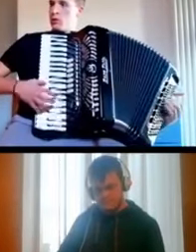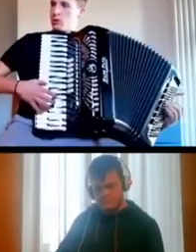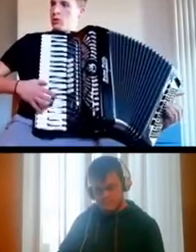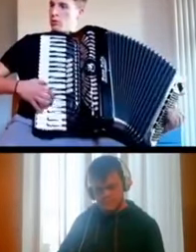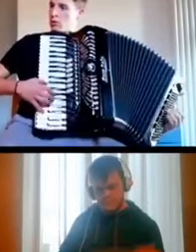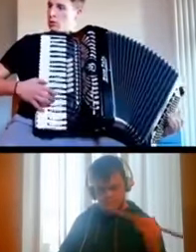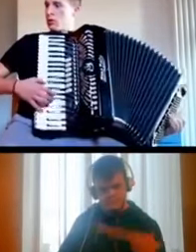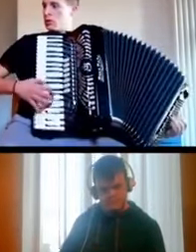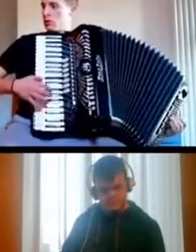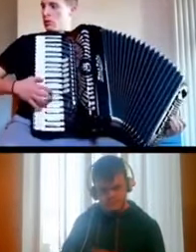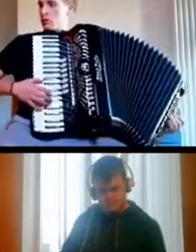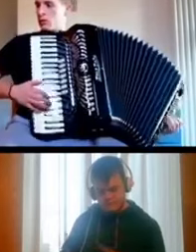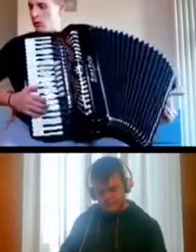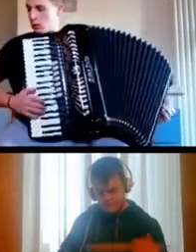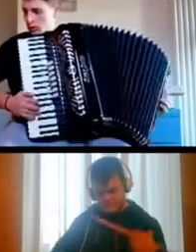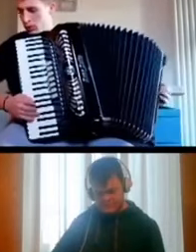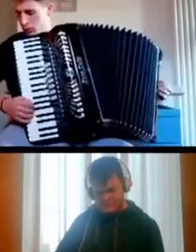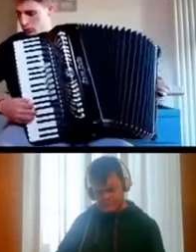no